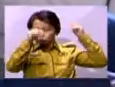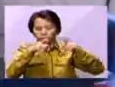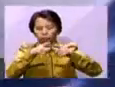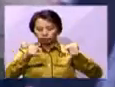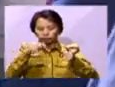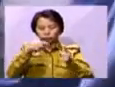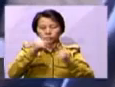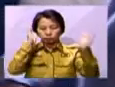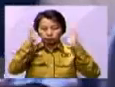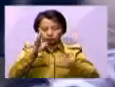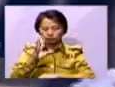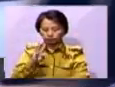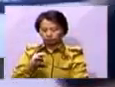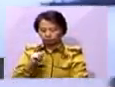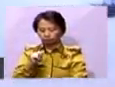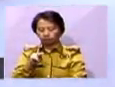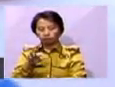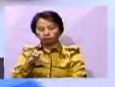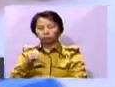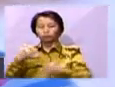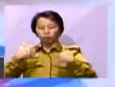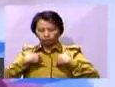Dr. Makio Miyagawa.